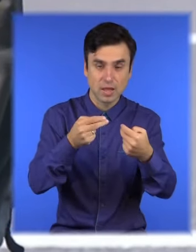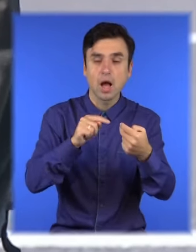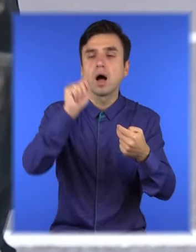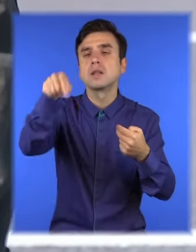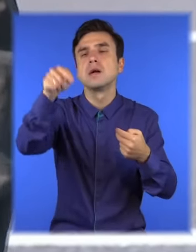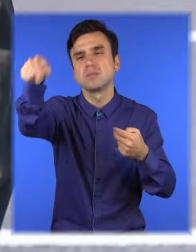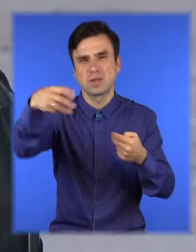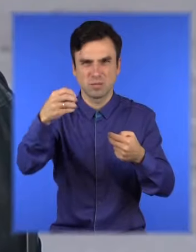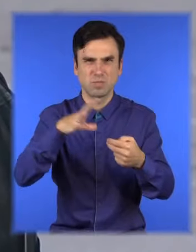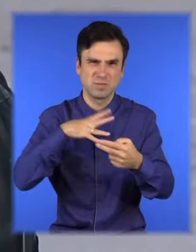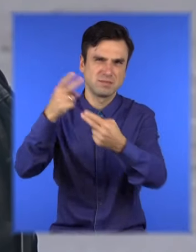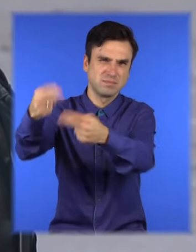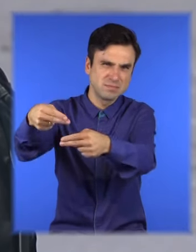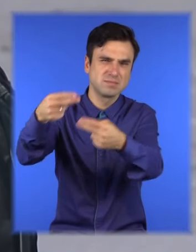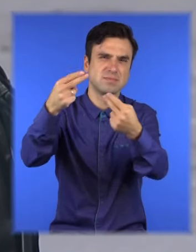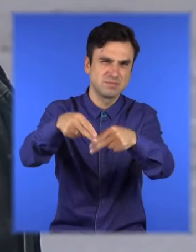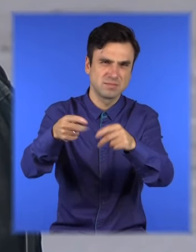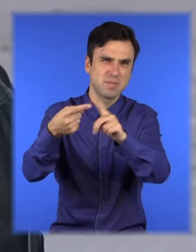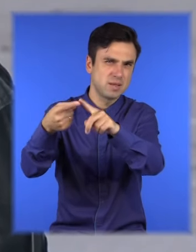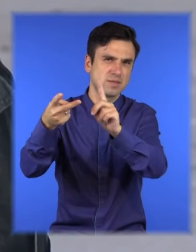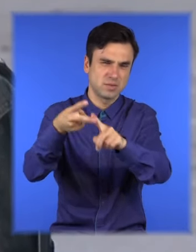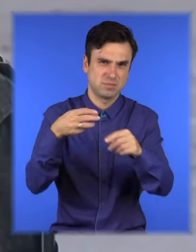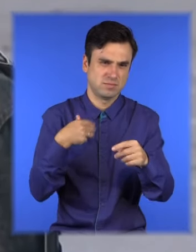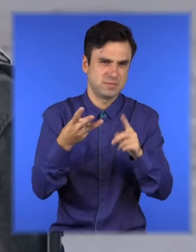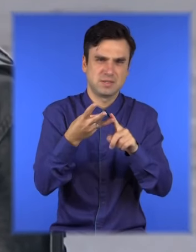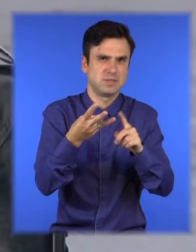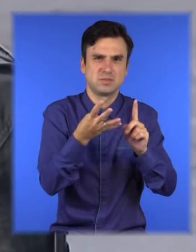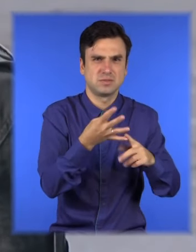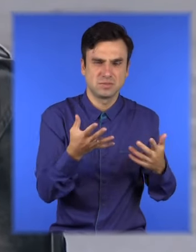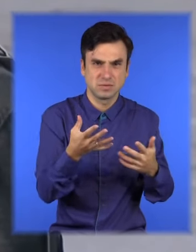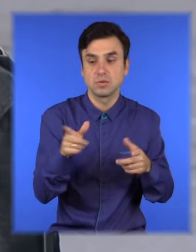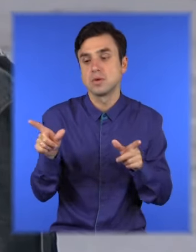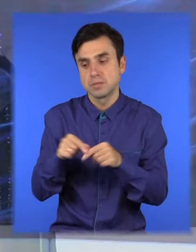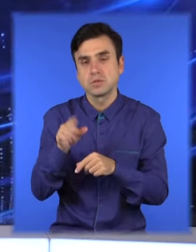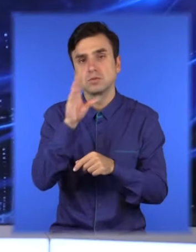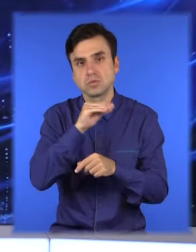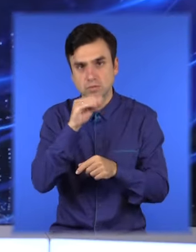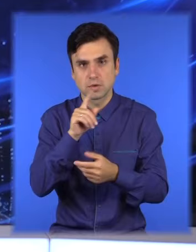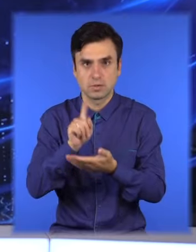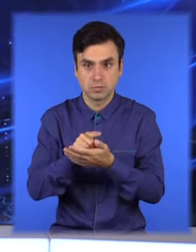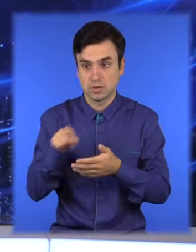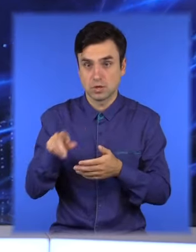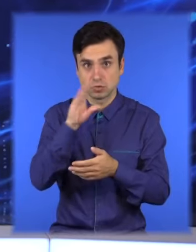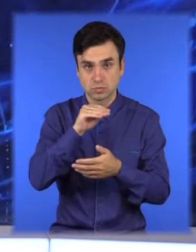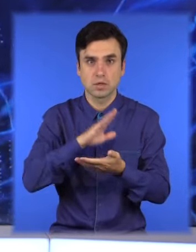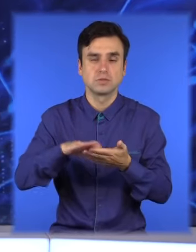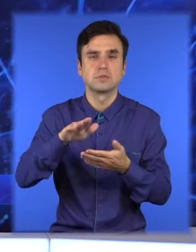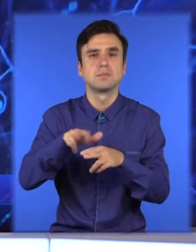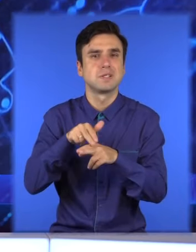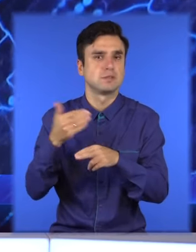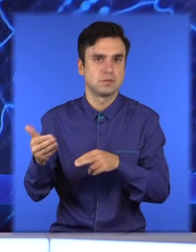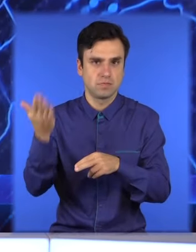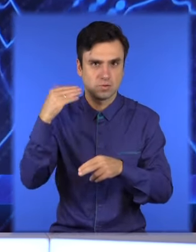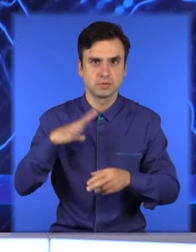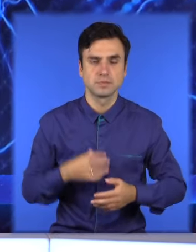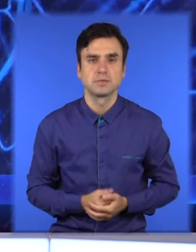перевірку. Каліпса, вона патрульна собака з охорони громадського порядку. І це все, про що ми встигли вам